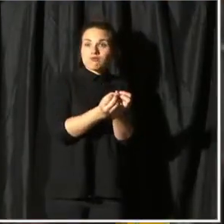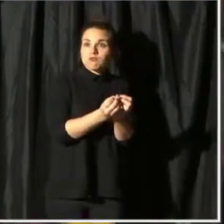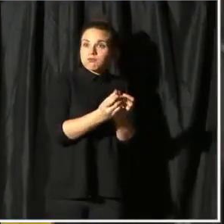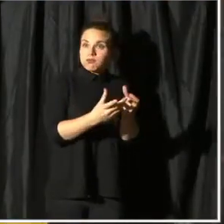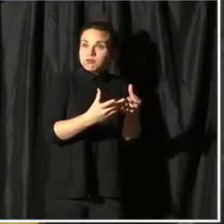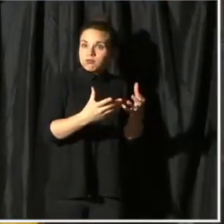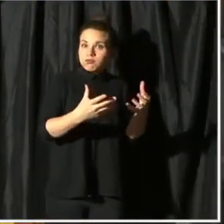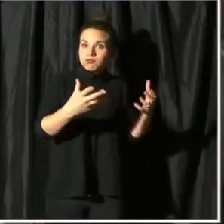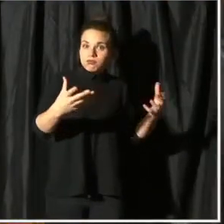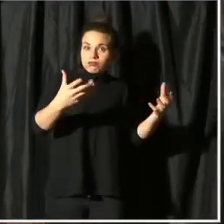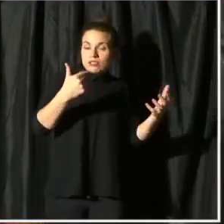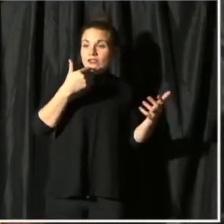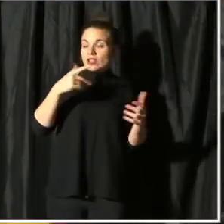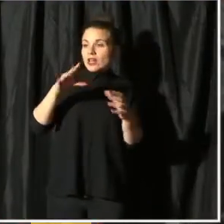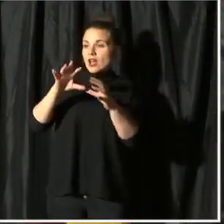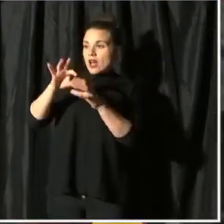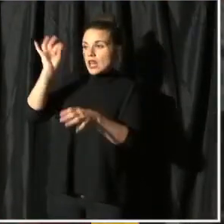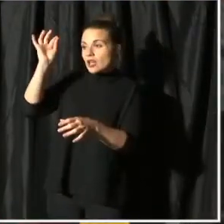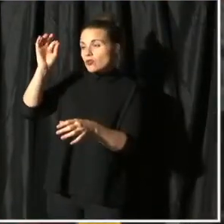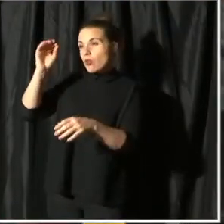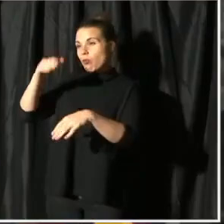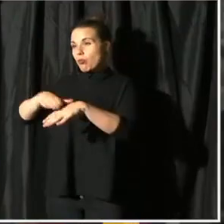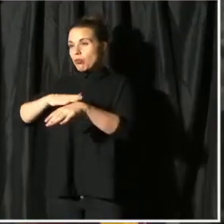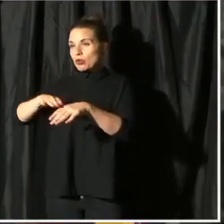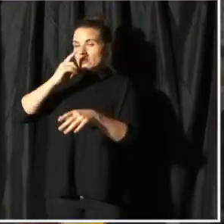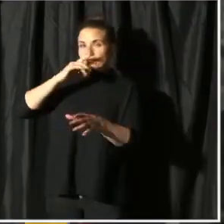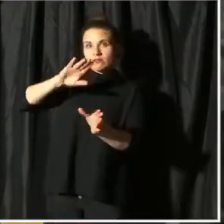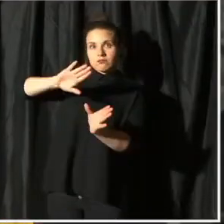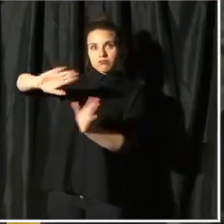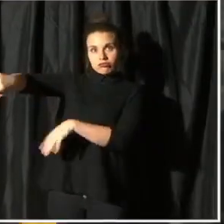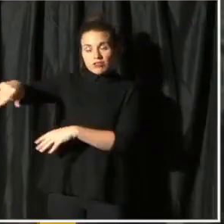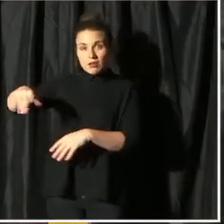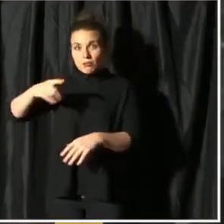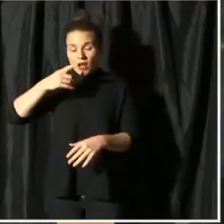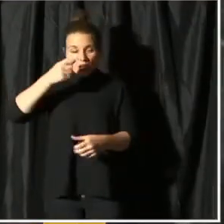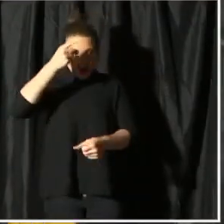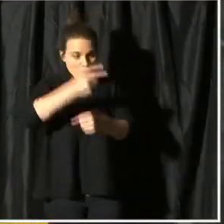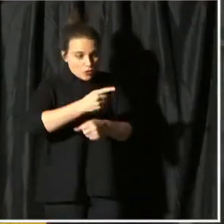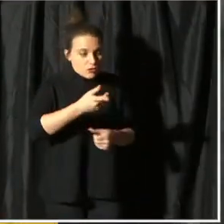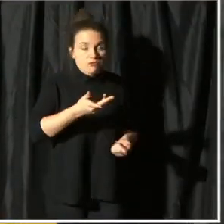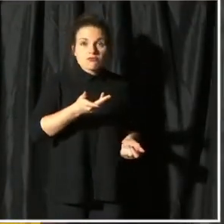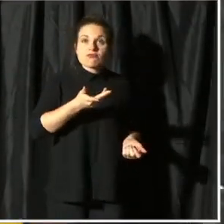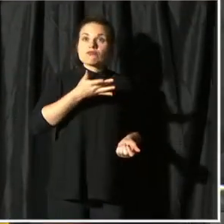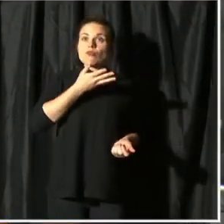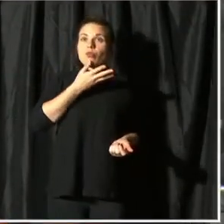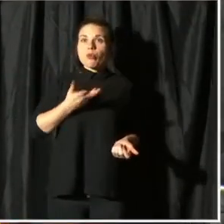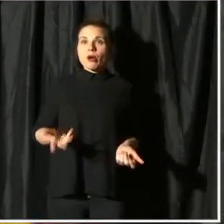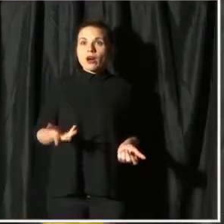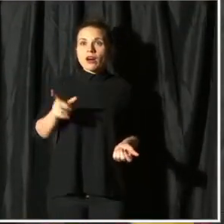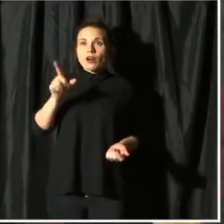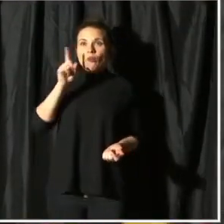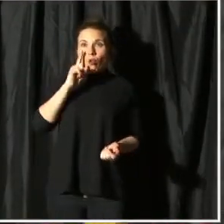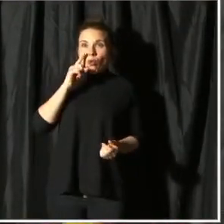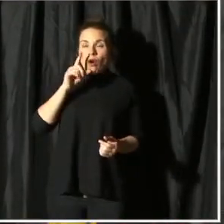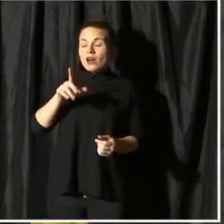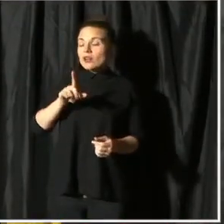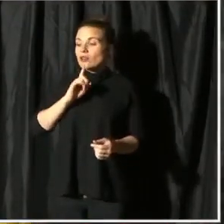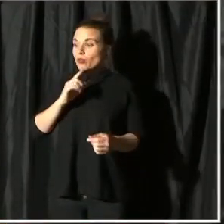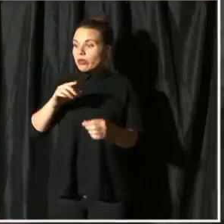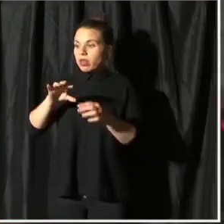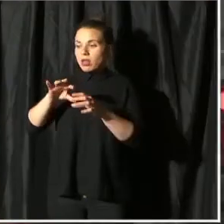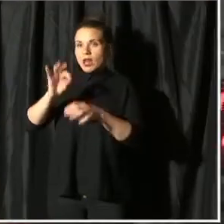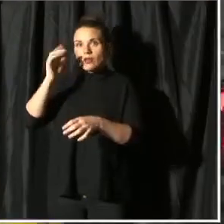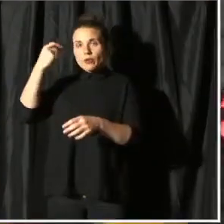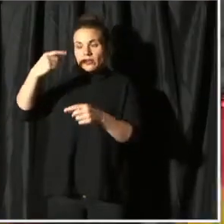à s'éloigner des élections et de la politique mais qui peut leur en vouloir car voilà trop d'élections présidentielles maintenant